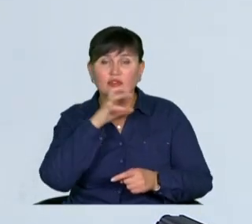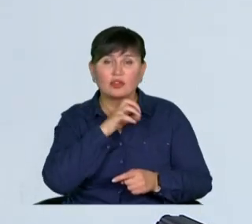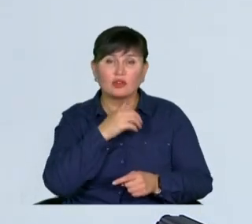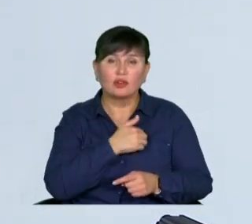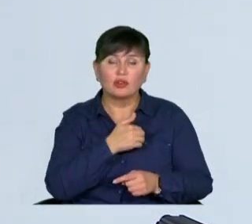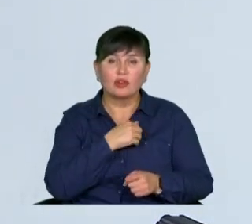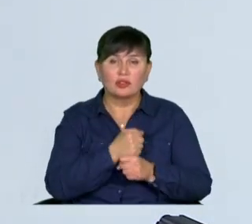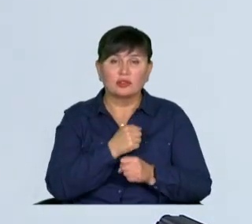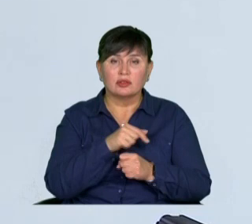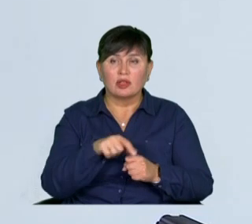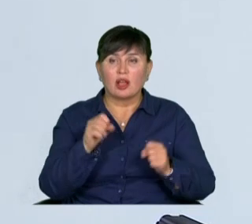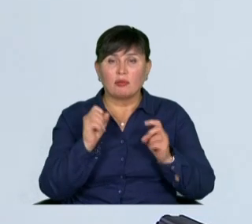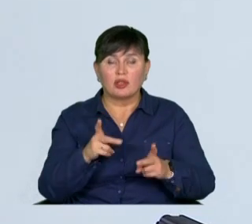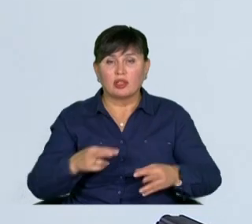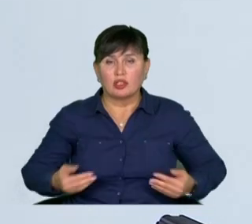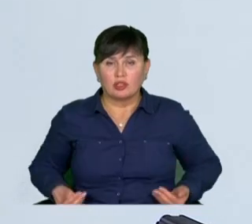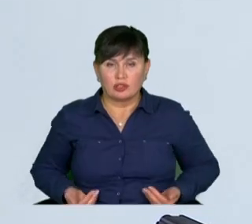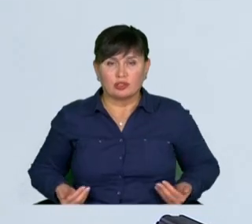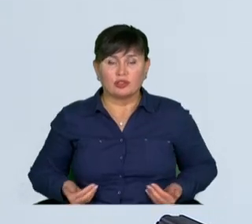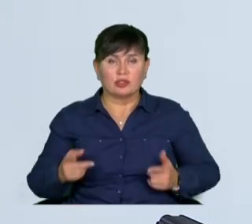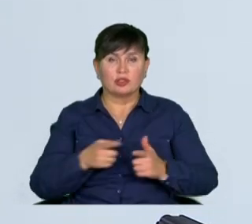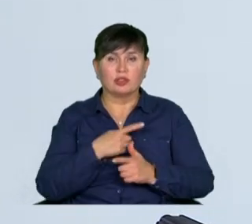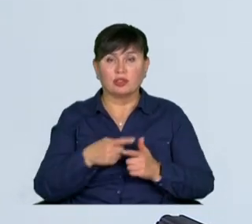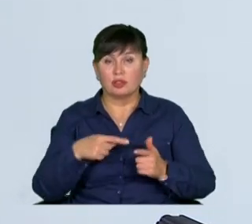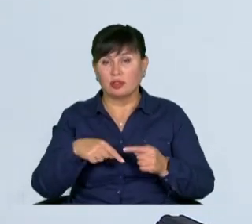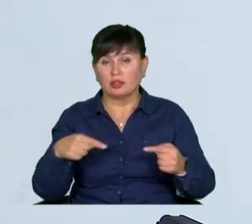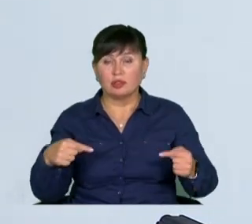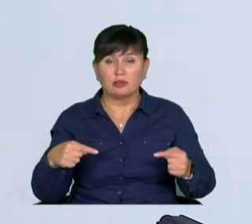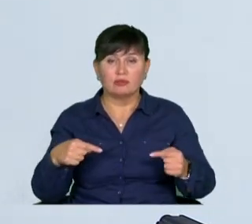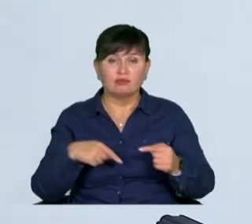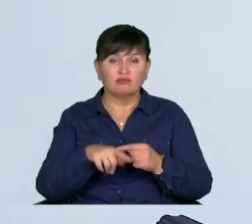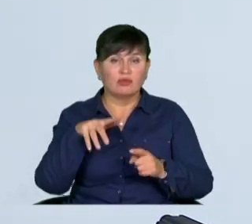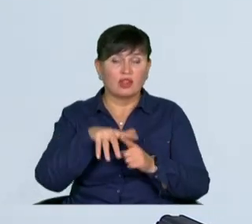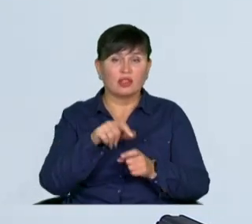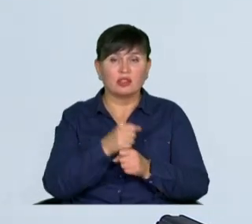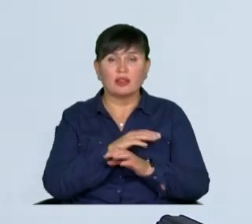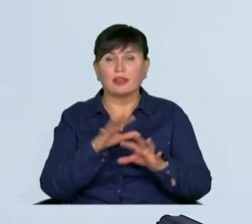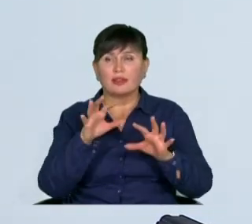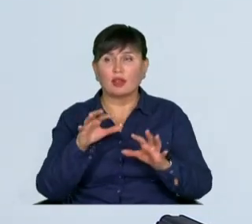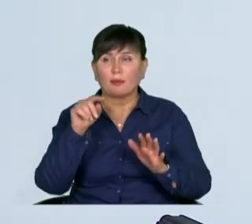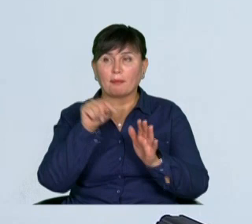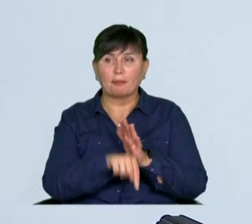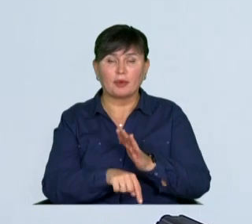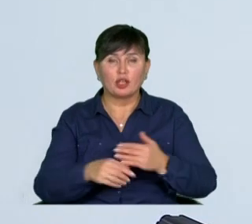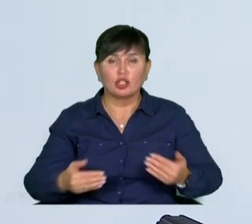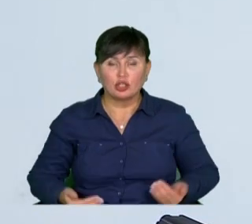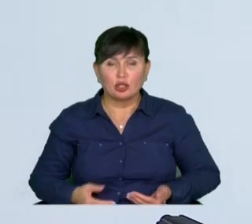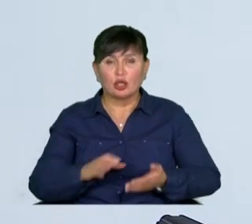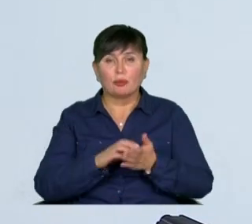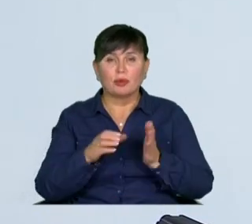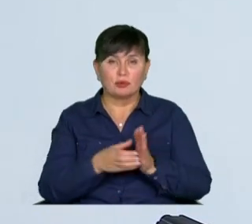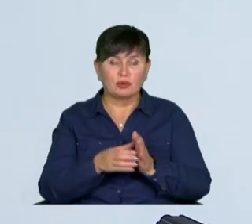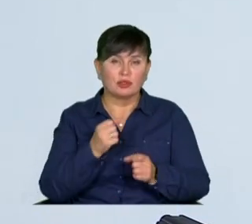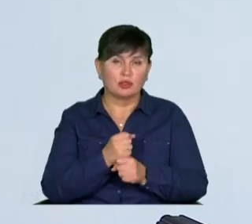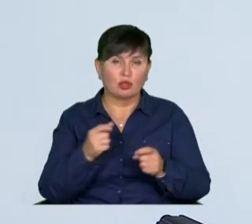соединенное с насилием, опасным для жизни или здоровья лица, подвергшийся нападению с незаконным проникновением в жилое помещение, то есть